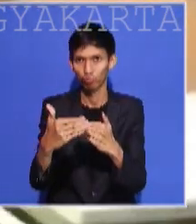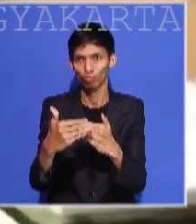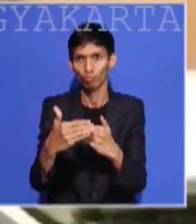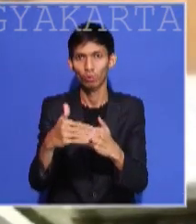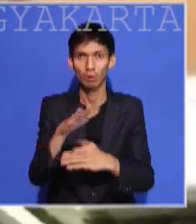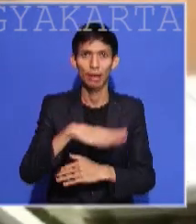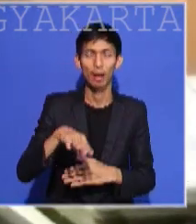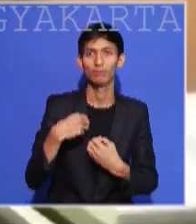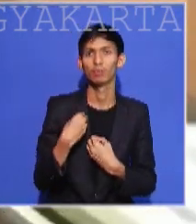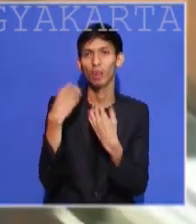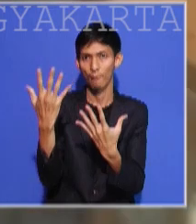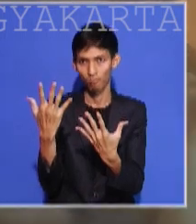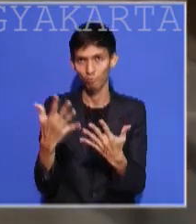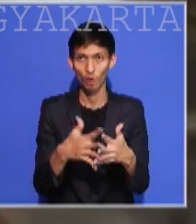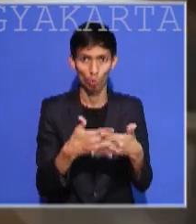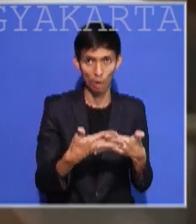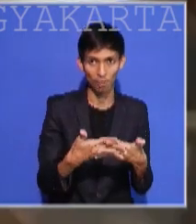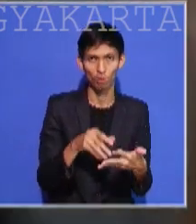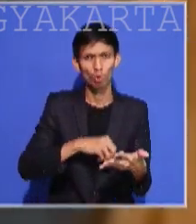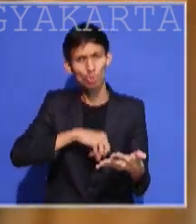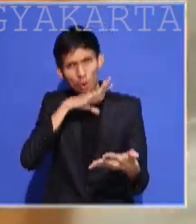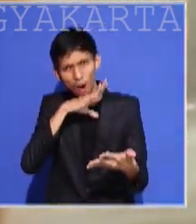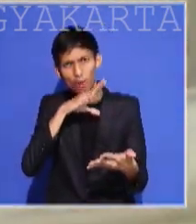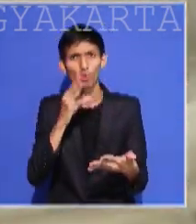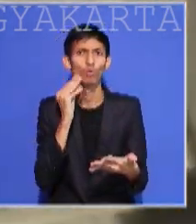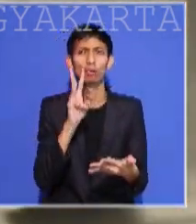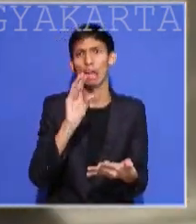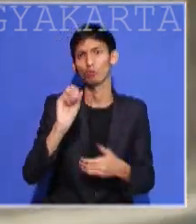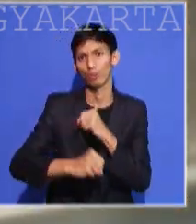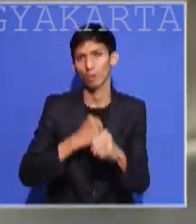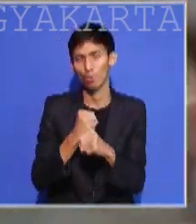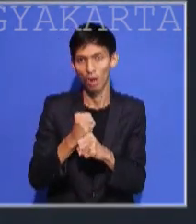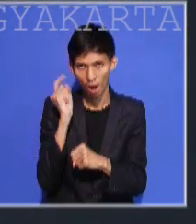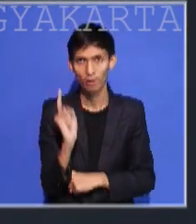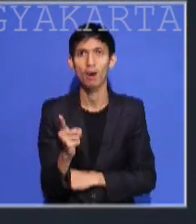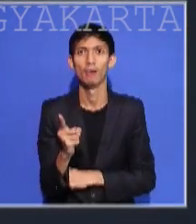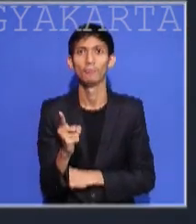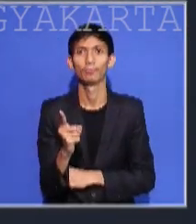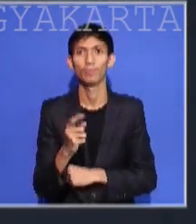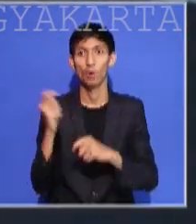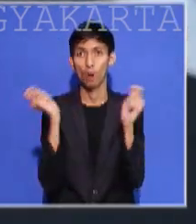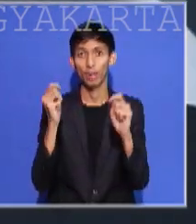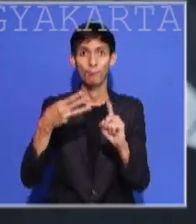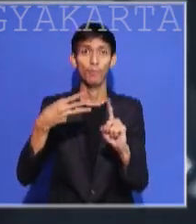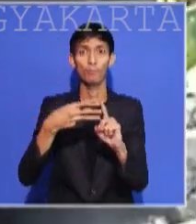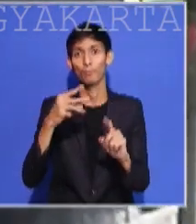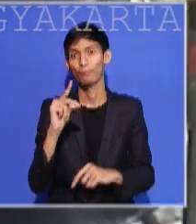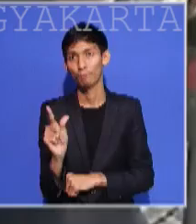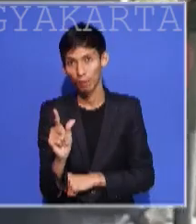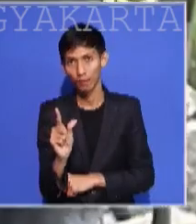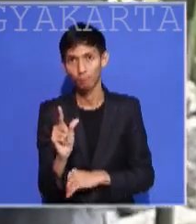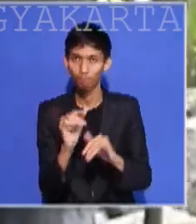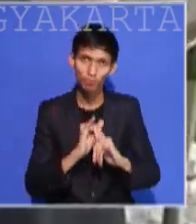bahkan al-quran kuno kita ada tiga yang berusia 300 tahun Lontar kakawin Sutasoma Lan wayang beber Pancasila sesarengan